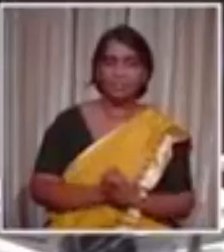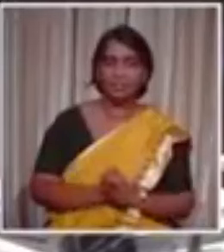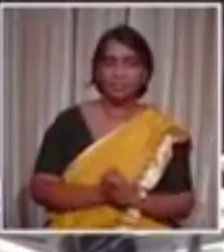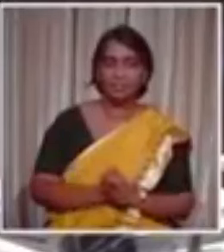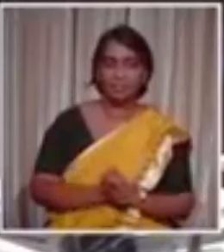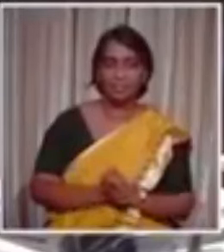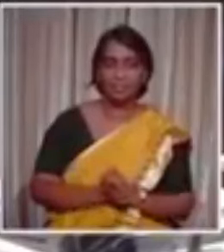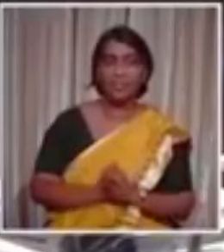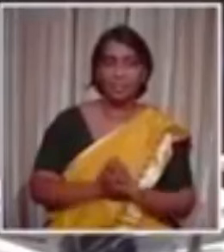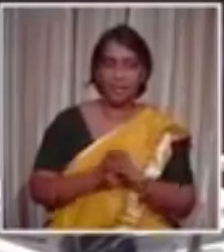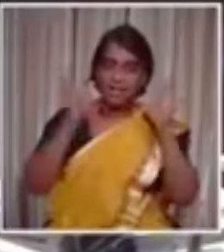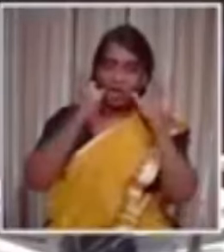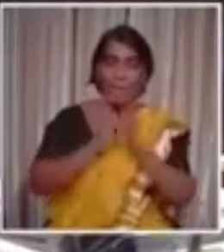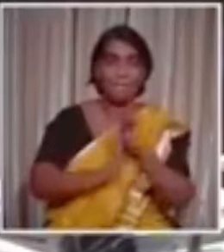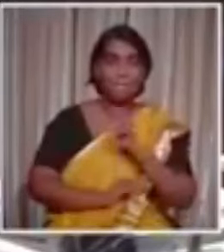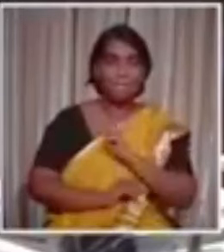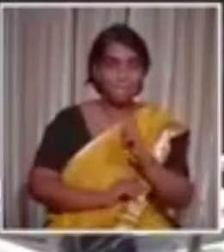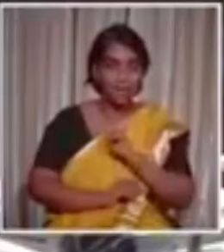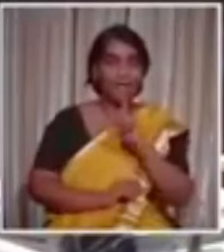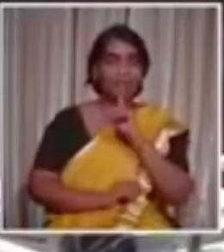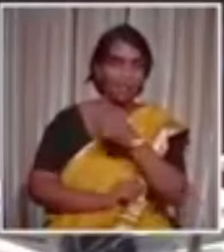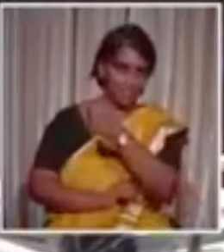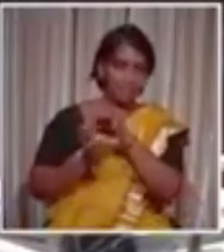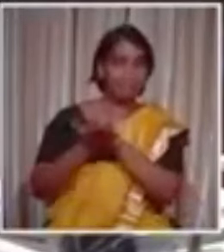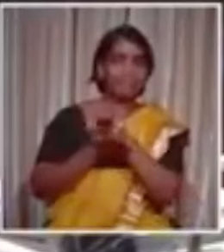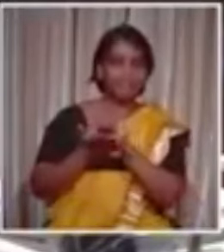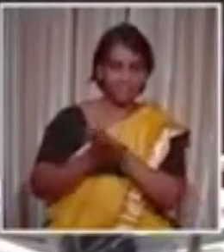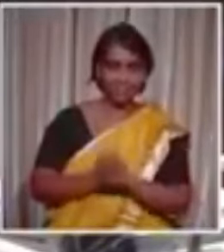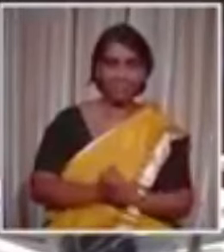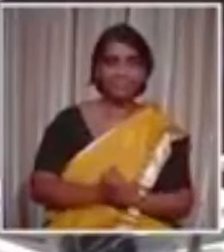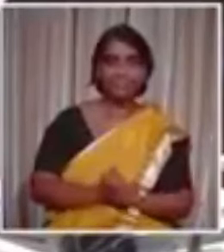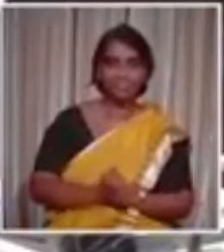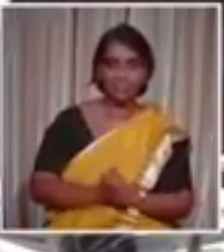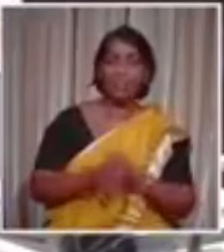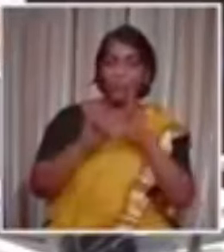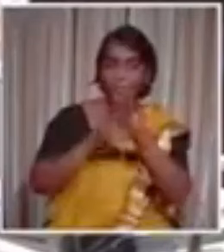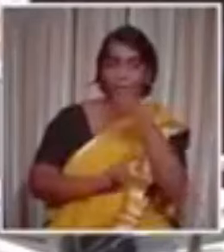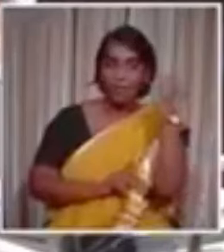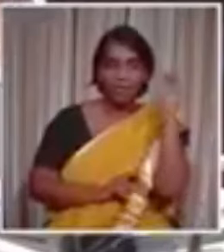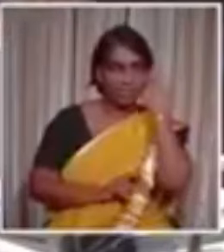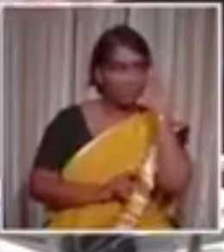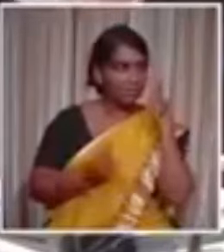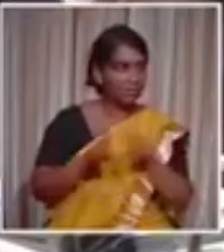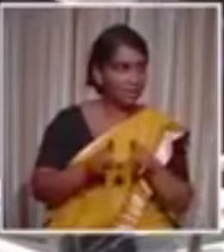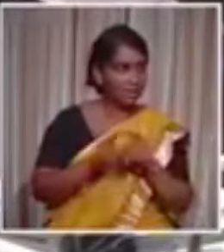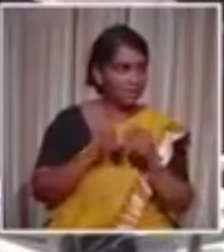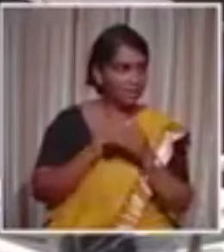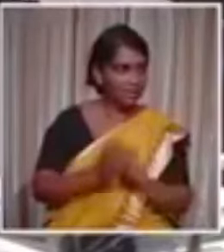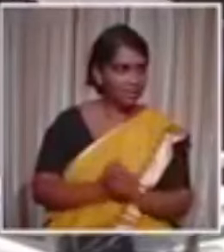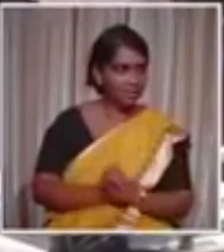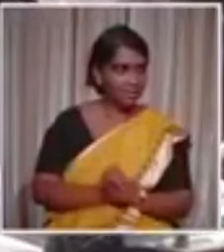යක්කු පිරිත් කියනවා. ඒකත් හොඳයි. ඒකම නිවැරදි කරා හොඳම වචන ගෙන දුන්නා. ඒ වගේ තමයි මට එතුමයි කතාව ඇහුනේ. යක්කු පිරිත් කියනවා වගේ. හේතුව